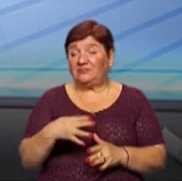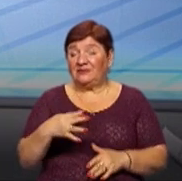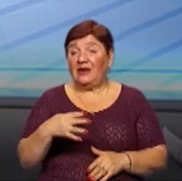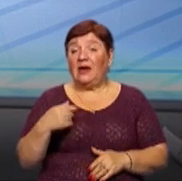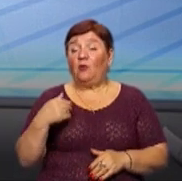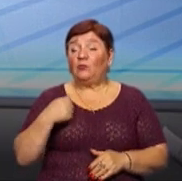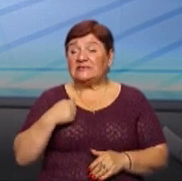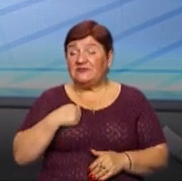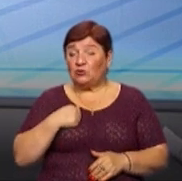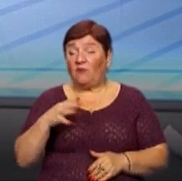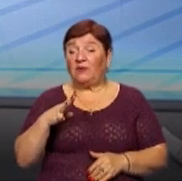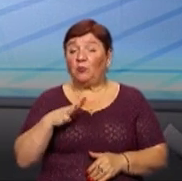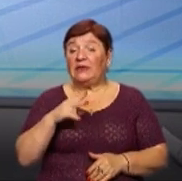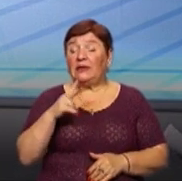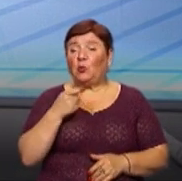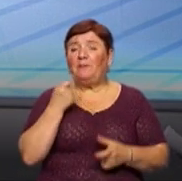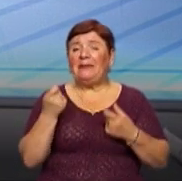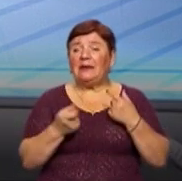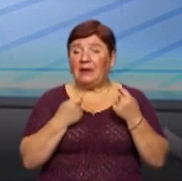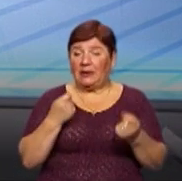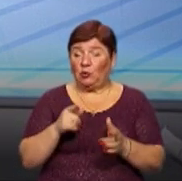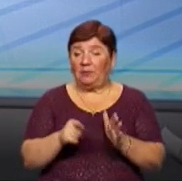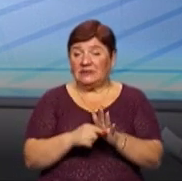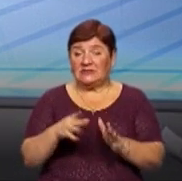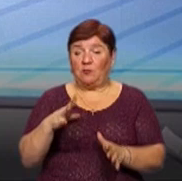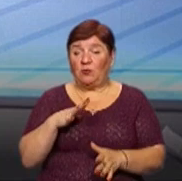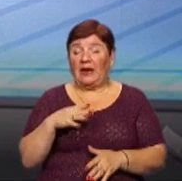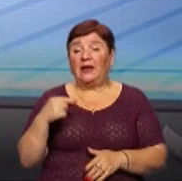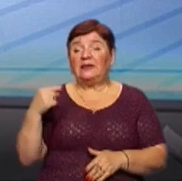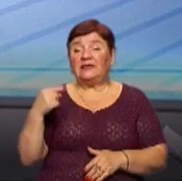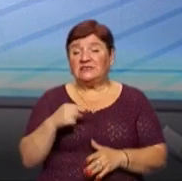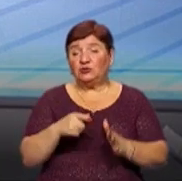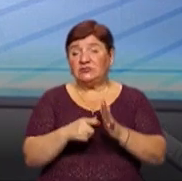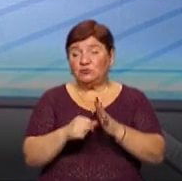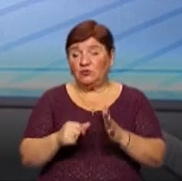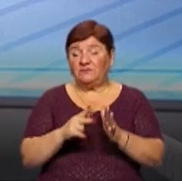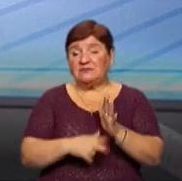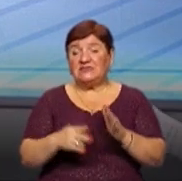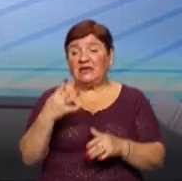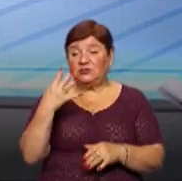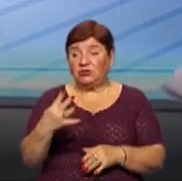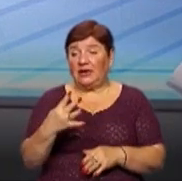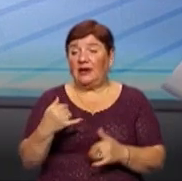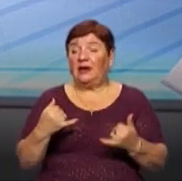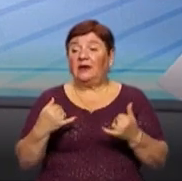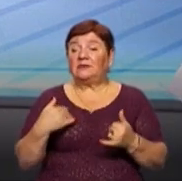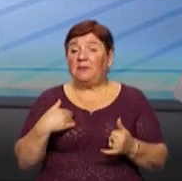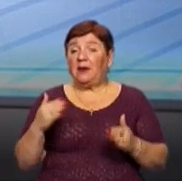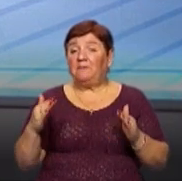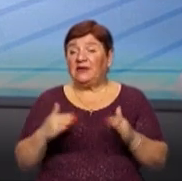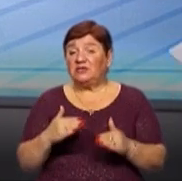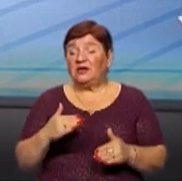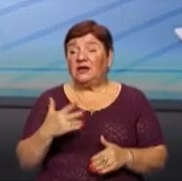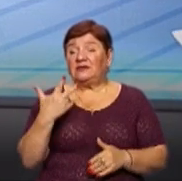мав, у нас теж були військові, які мали мінімальну пенсію, розмір, на жаль, 1764, там, чи, то, значить, їхня зараз пенсія не може бути менше,